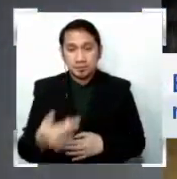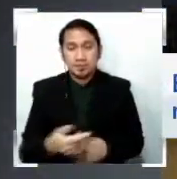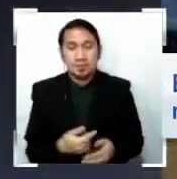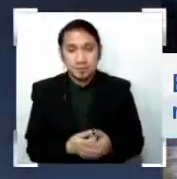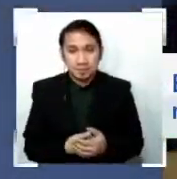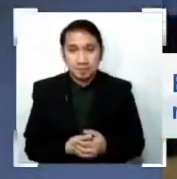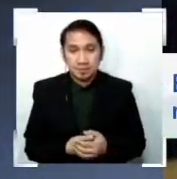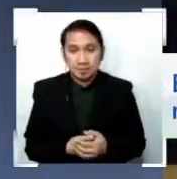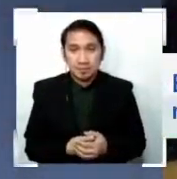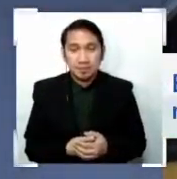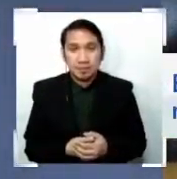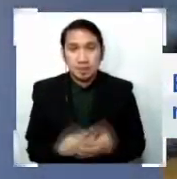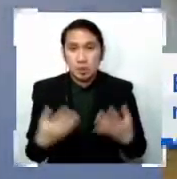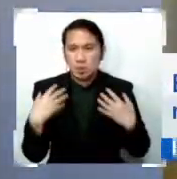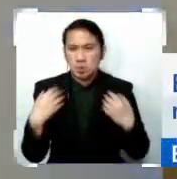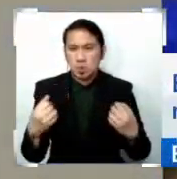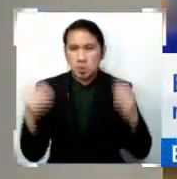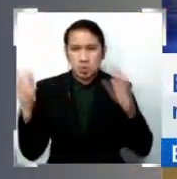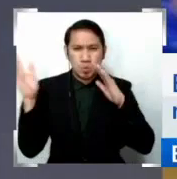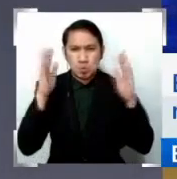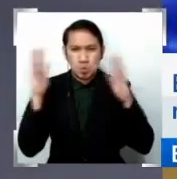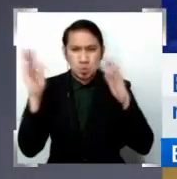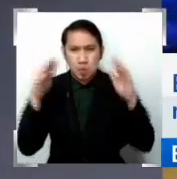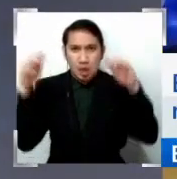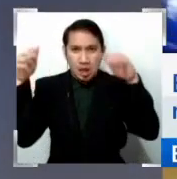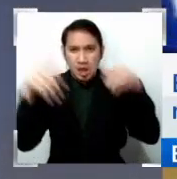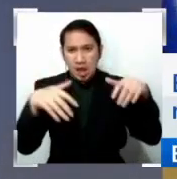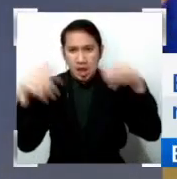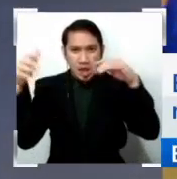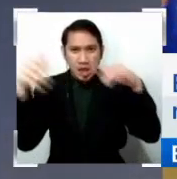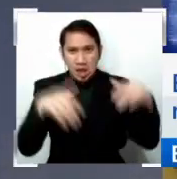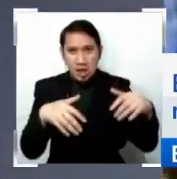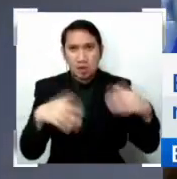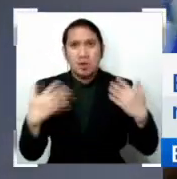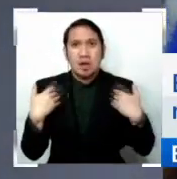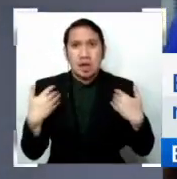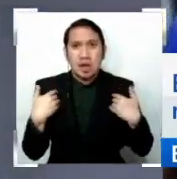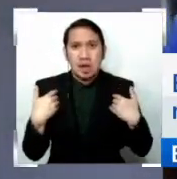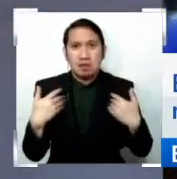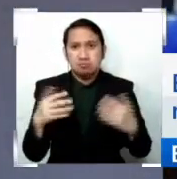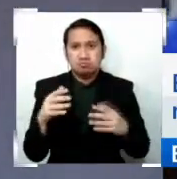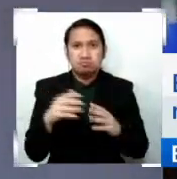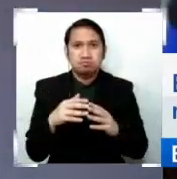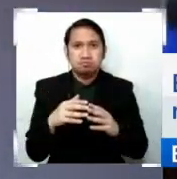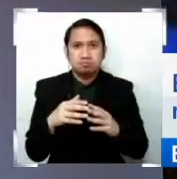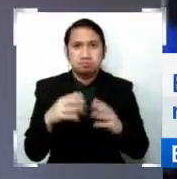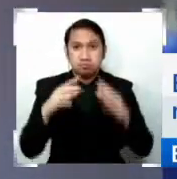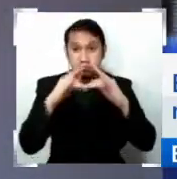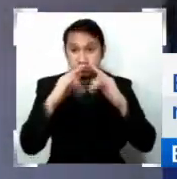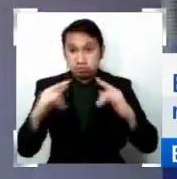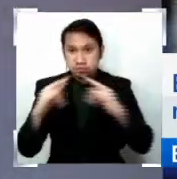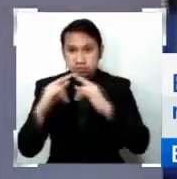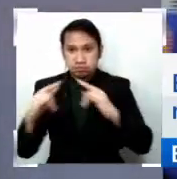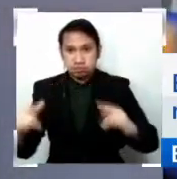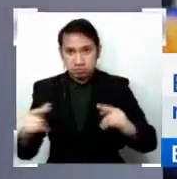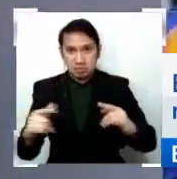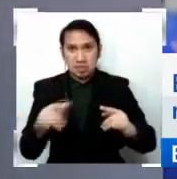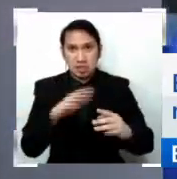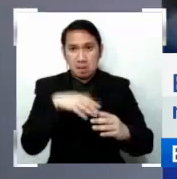Sa lakas ng ulan at hanging dala ng bagyong Julina, naggalat na mga nagtumbahang tent sa labas ng Borongan City Hall.